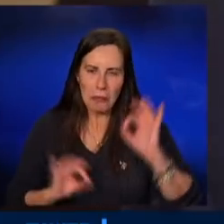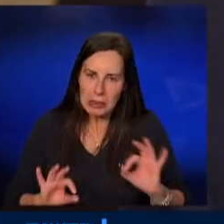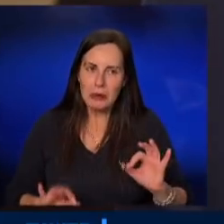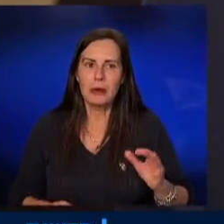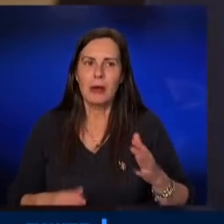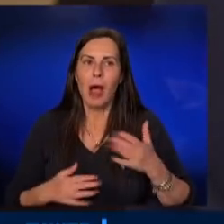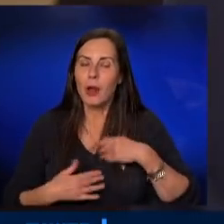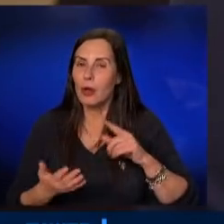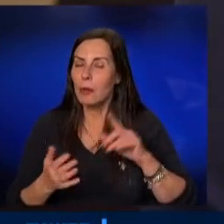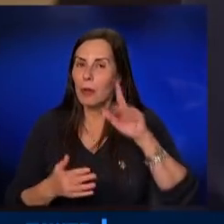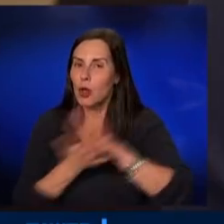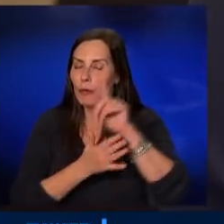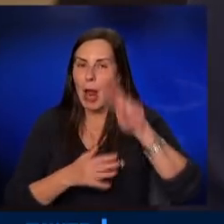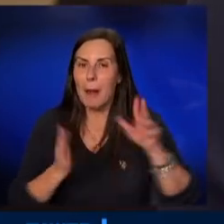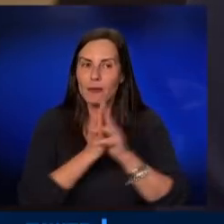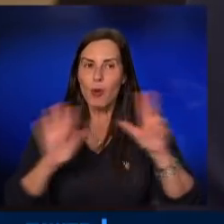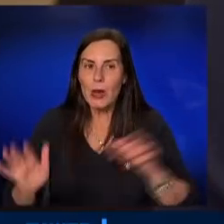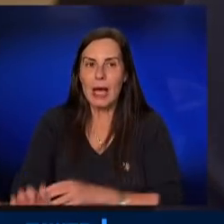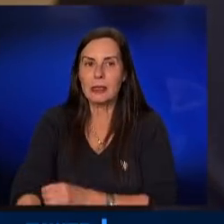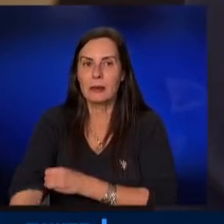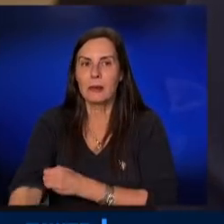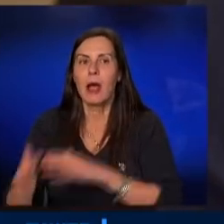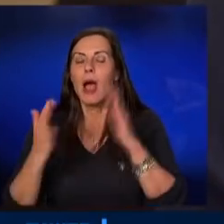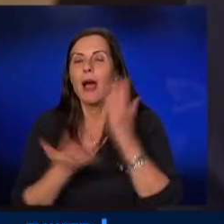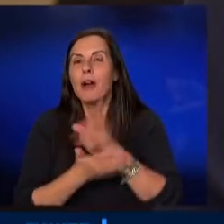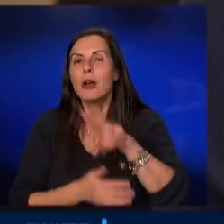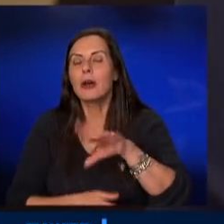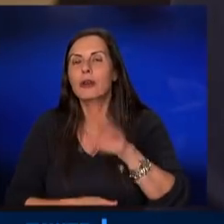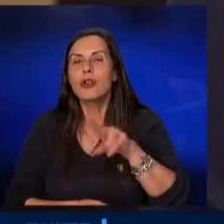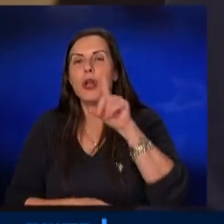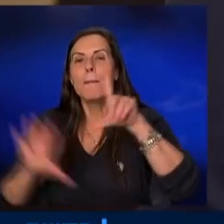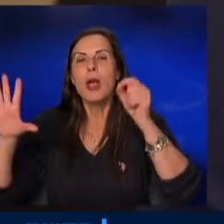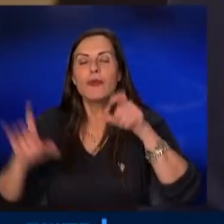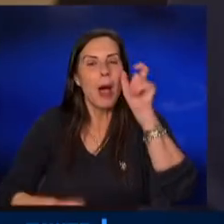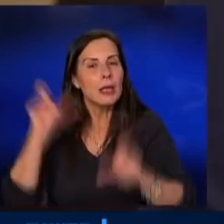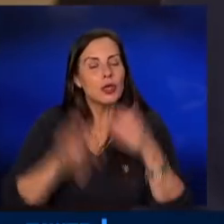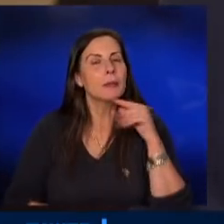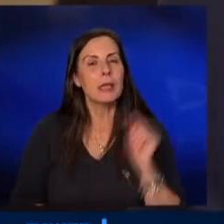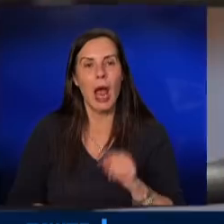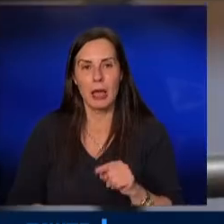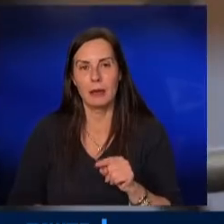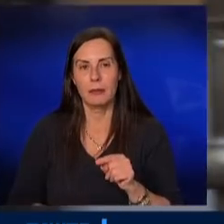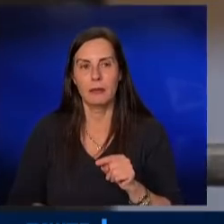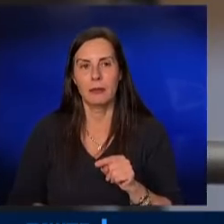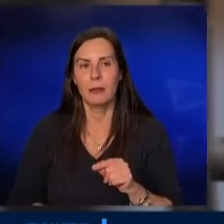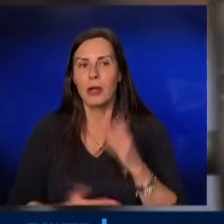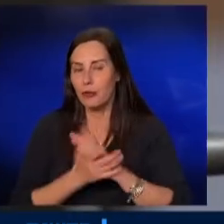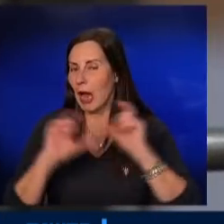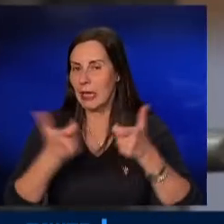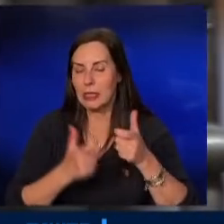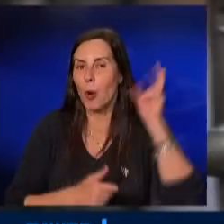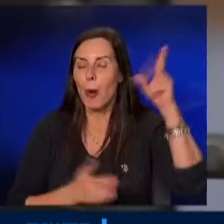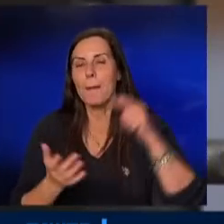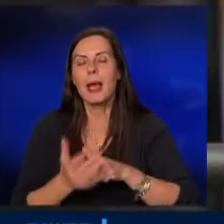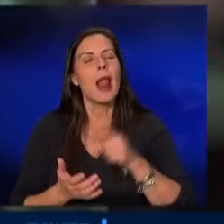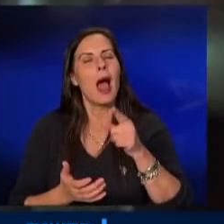אנחנו מנובמבר 2018, סופרים כבר 170 אזרחים ישראלים שנעצרו בחו"ל